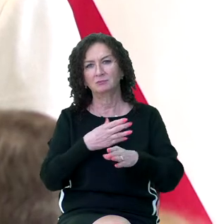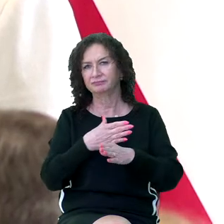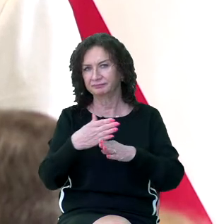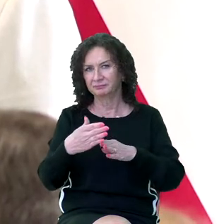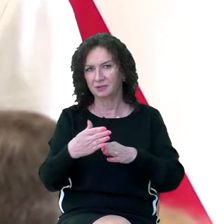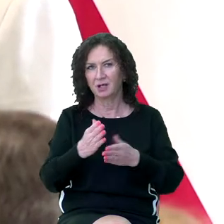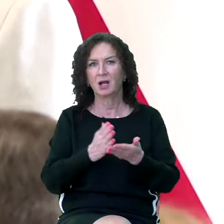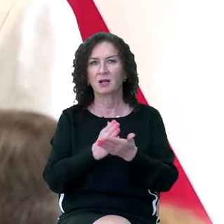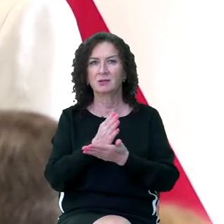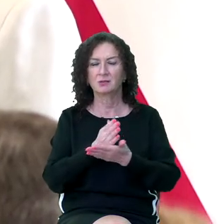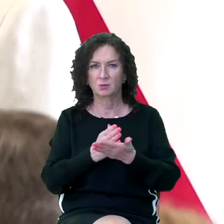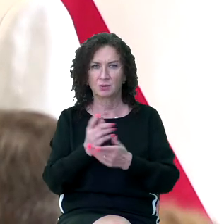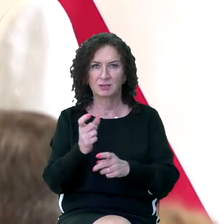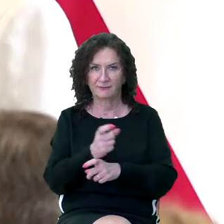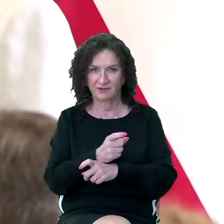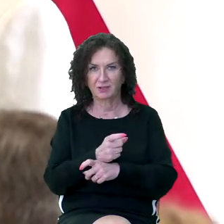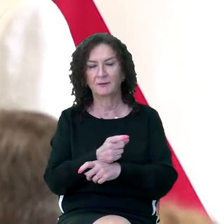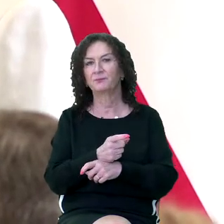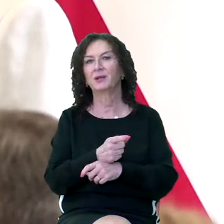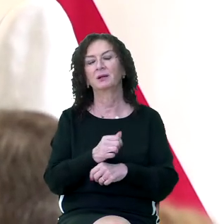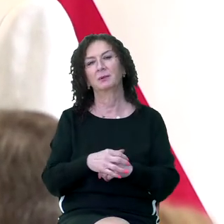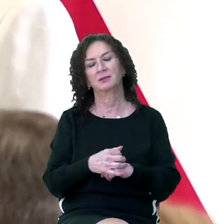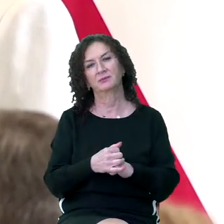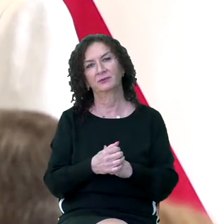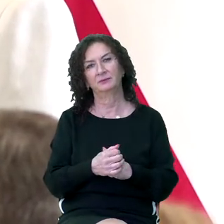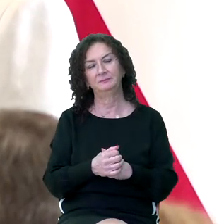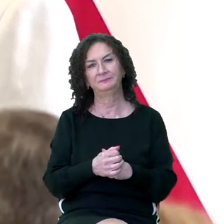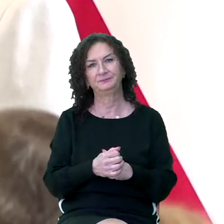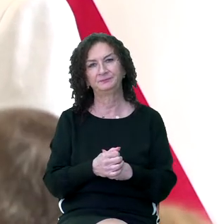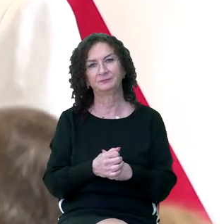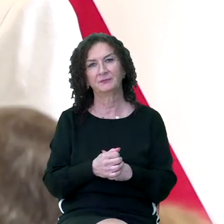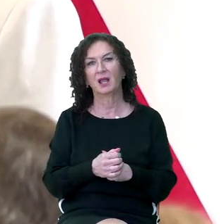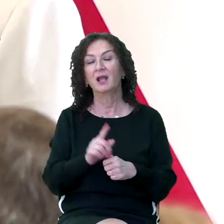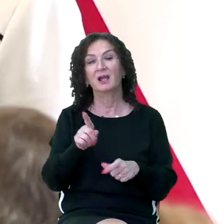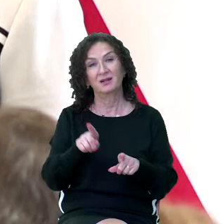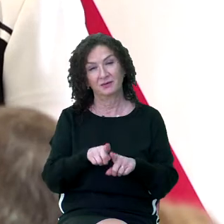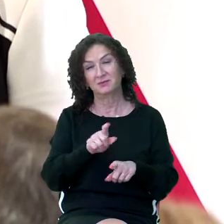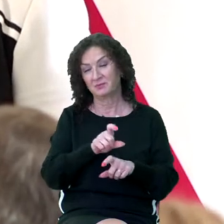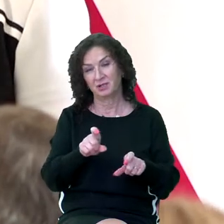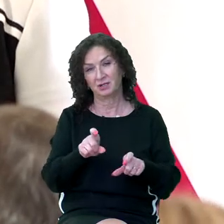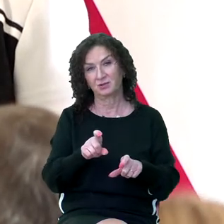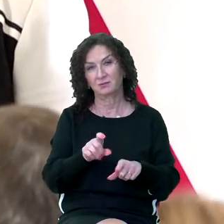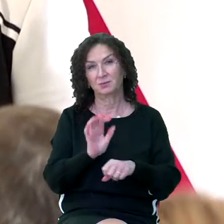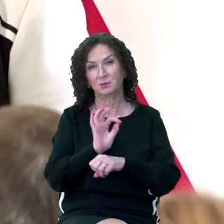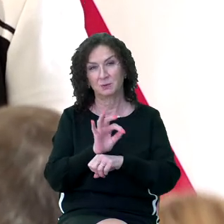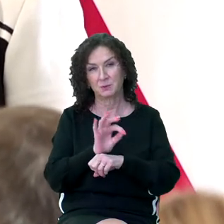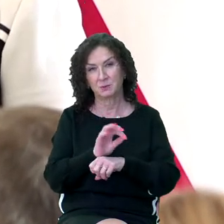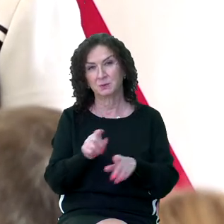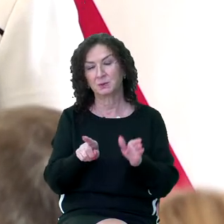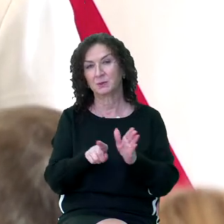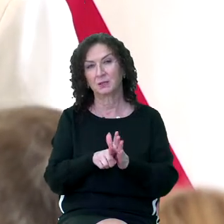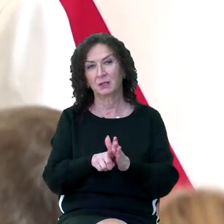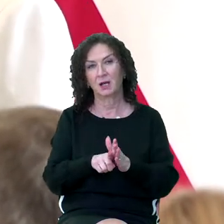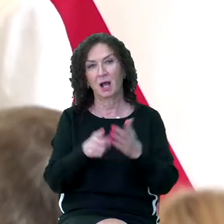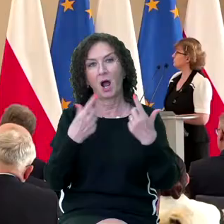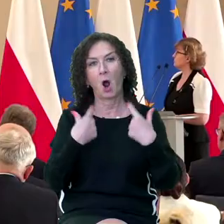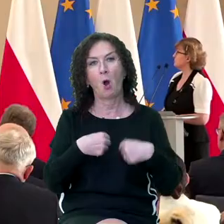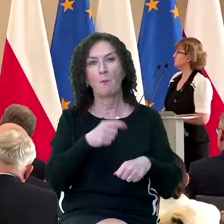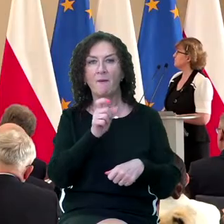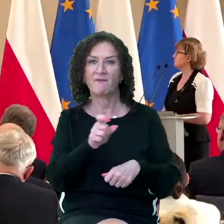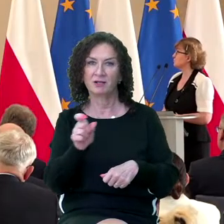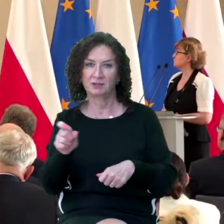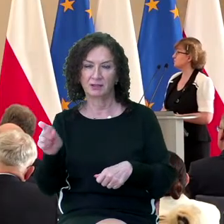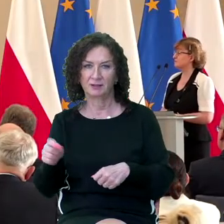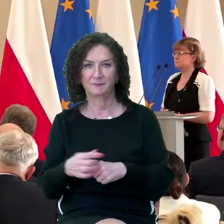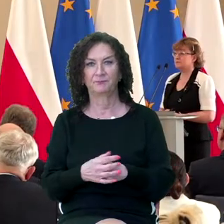był aparatem represyjnym wobec obywateli. No i oczywiście rozdział czwarty w publikacji to jest odrodzenie